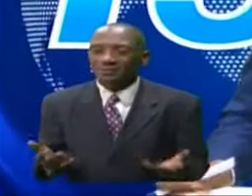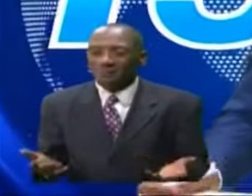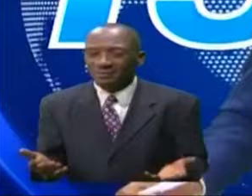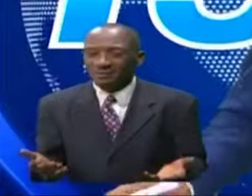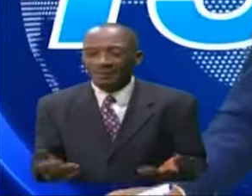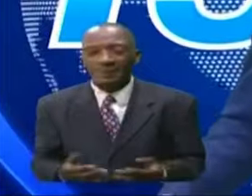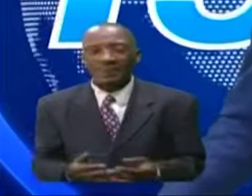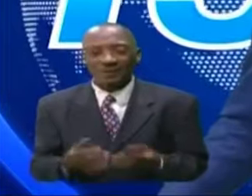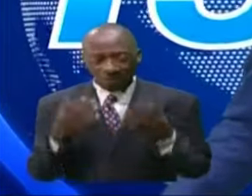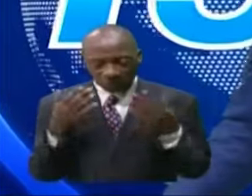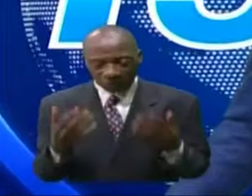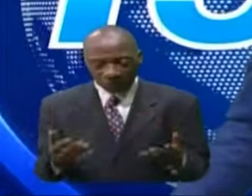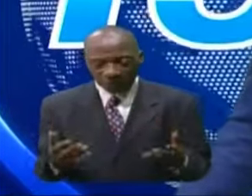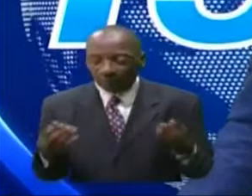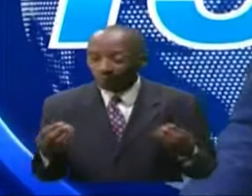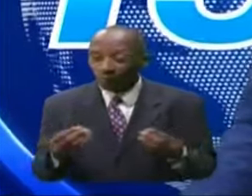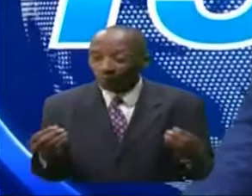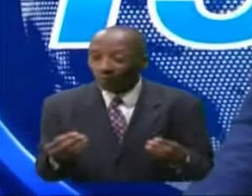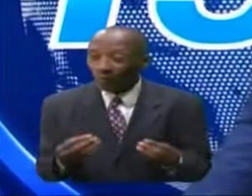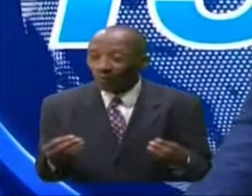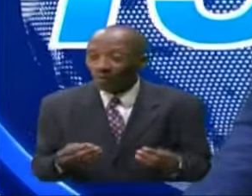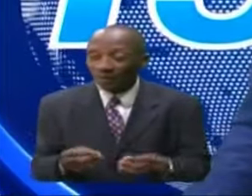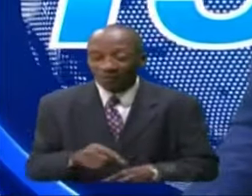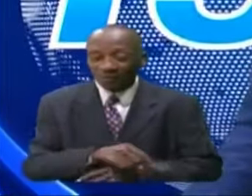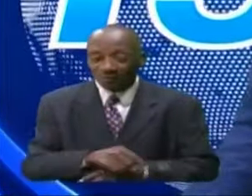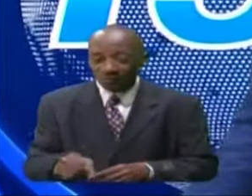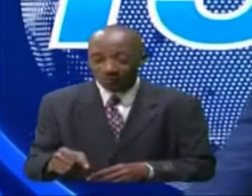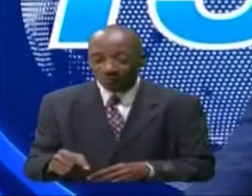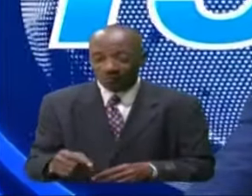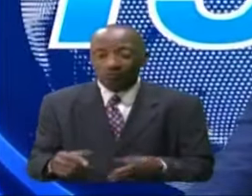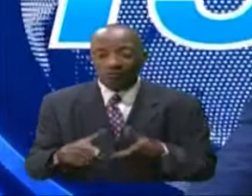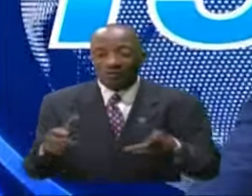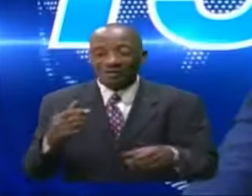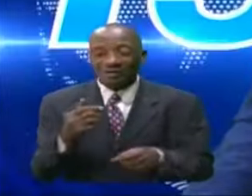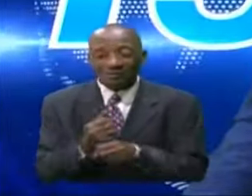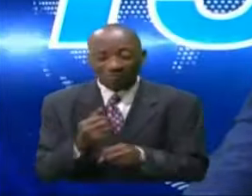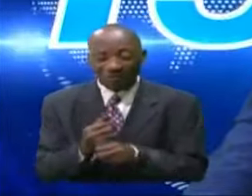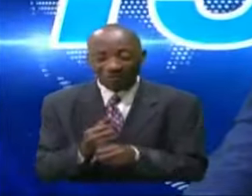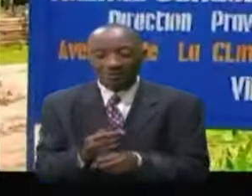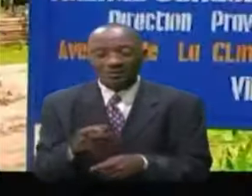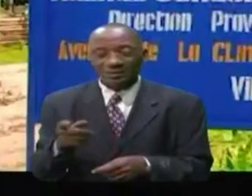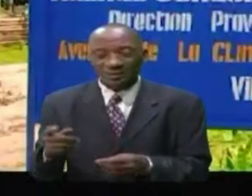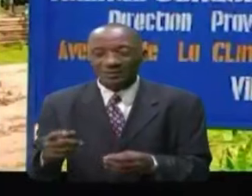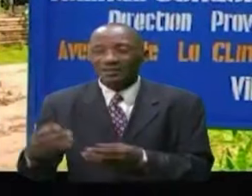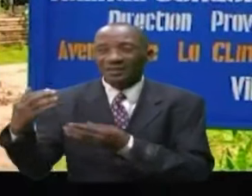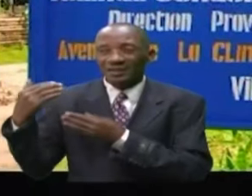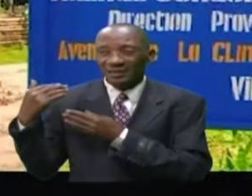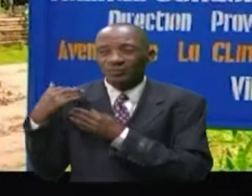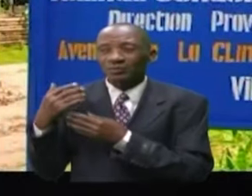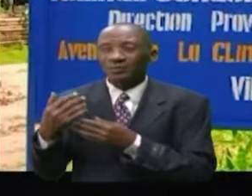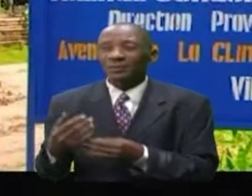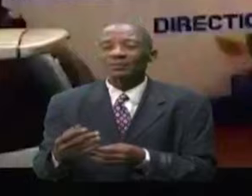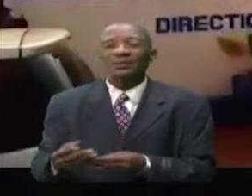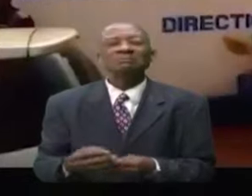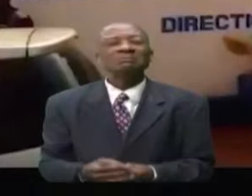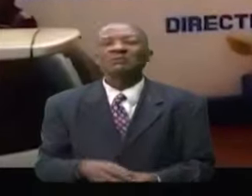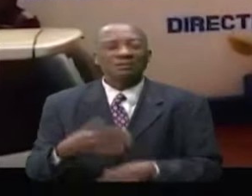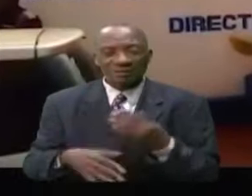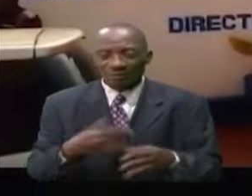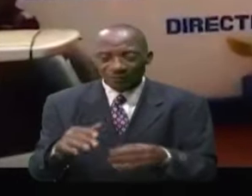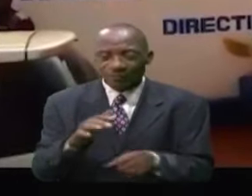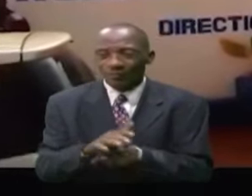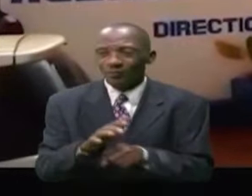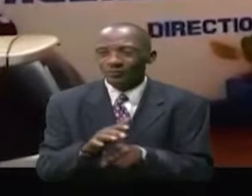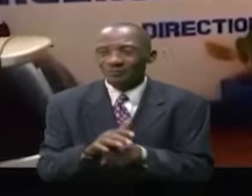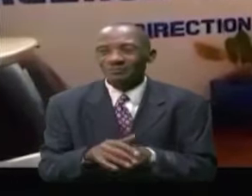adjoint de la CGT qui a lancé officiellement ses activités. Regardons. voir les ouvrages de projets d'infrastructure dans les